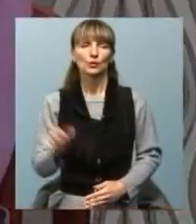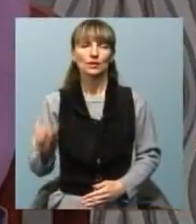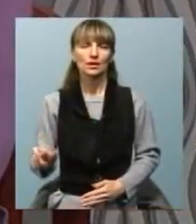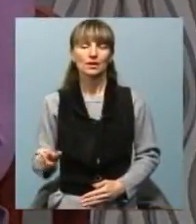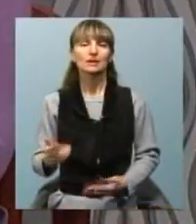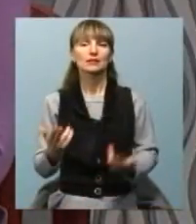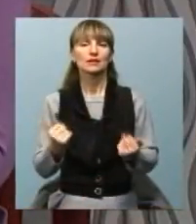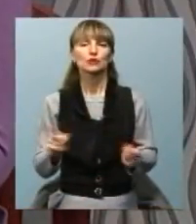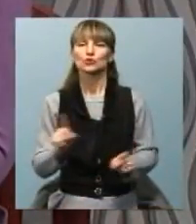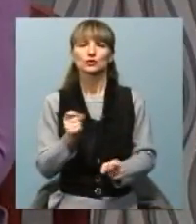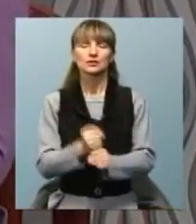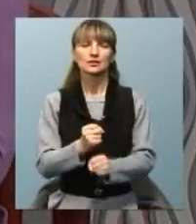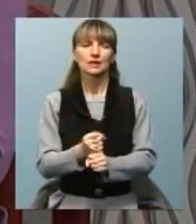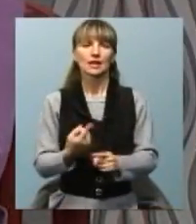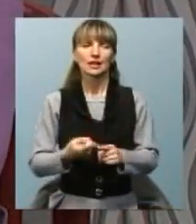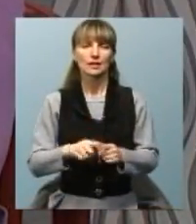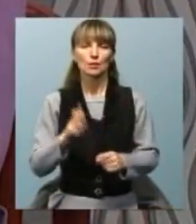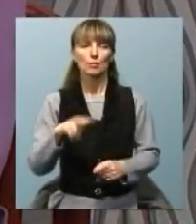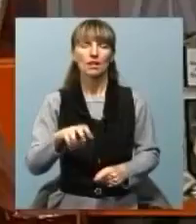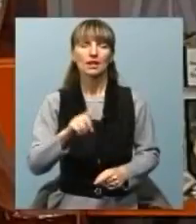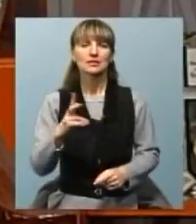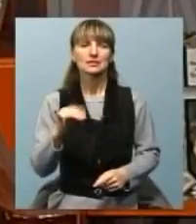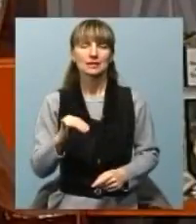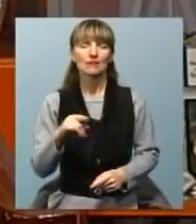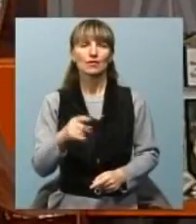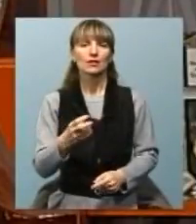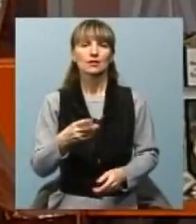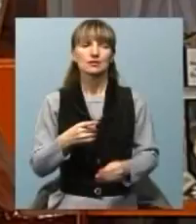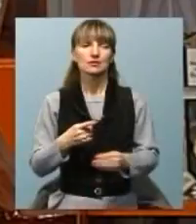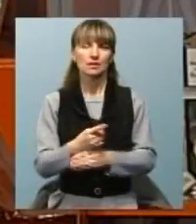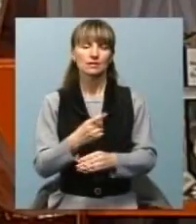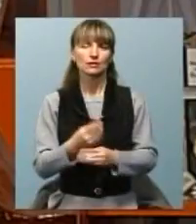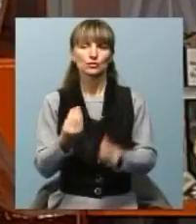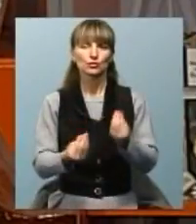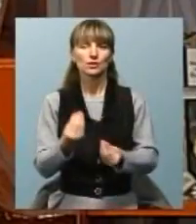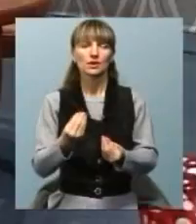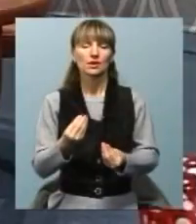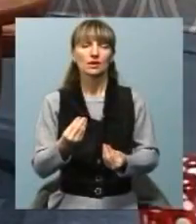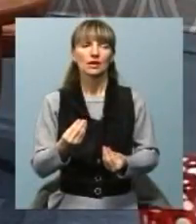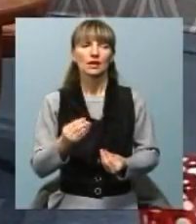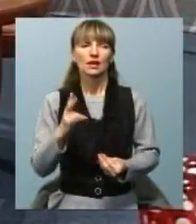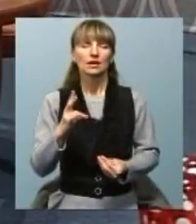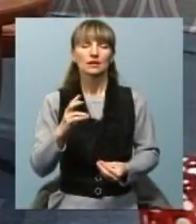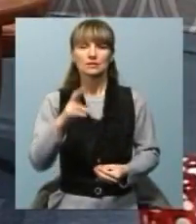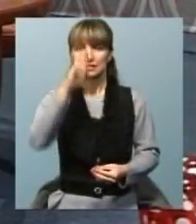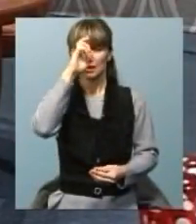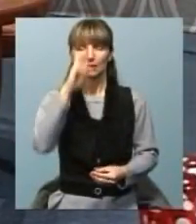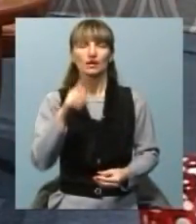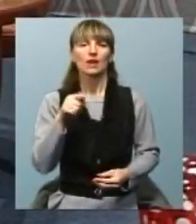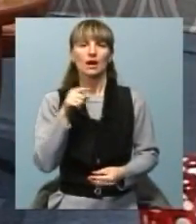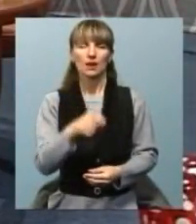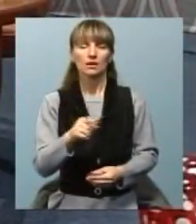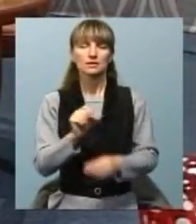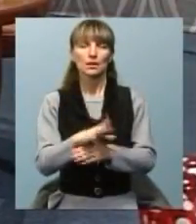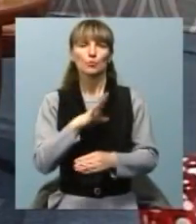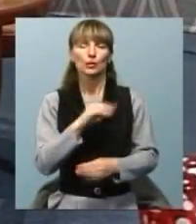Так, і що вони робили, власне, ці блазні у них? Вони смішили царів. так, їхньою основною функцією було те, щоб розважати